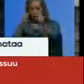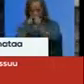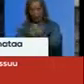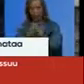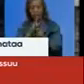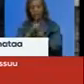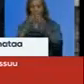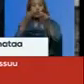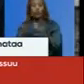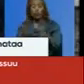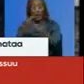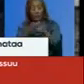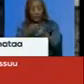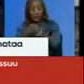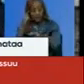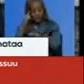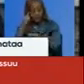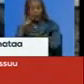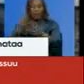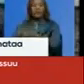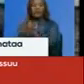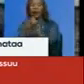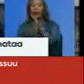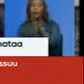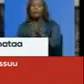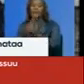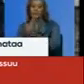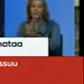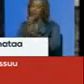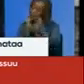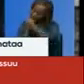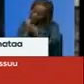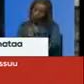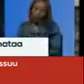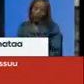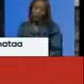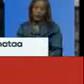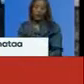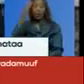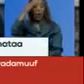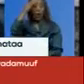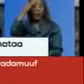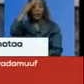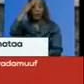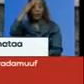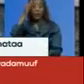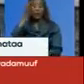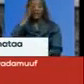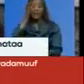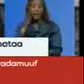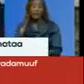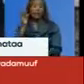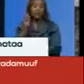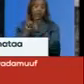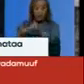የእጥረትና እጦት አስተሳሰብን በማስቀረት ለጋራ ብልጽግና እንትጋ። ታዋቂው የህንድ የነጻነት